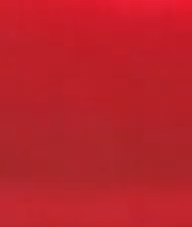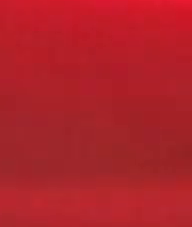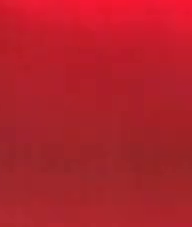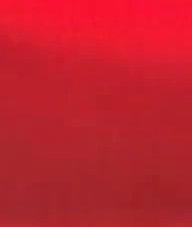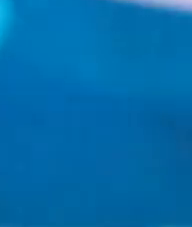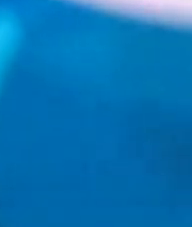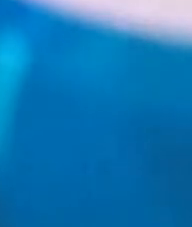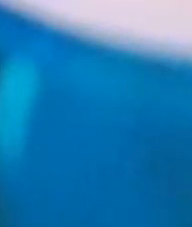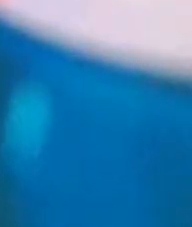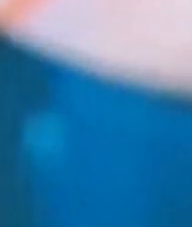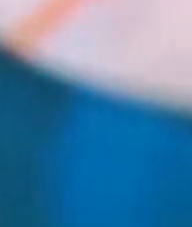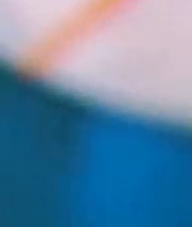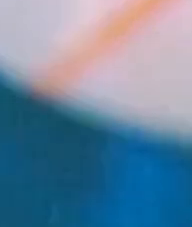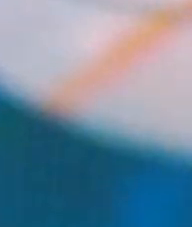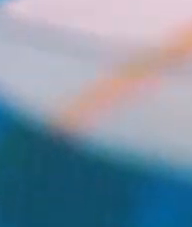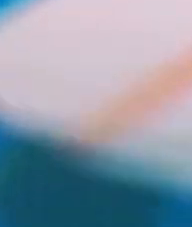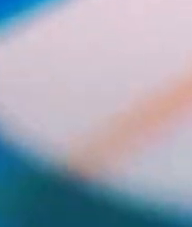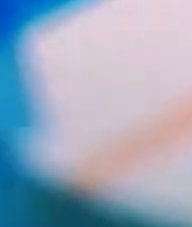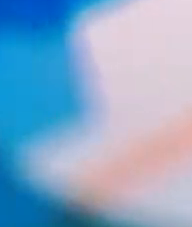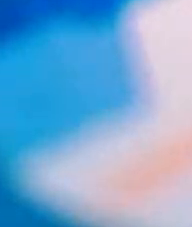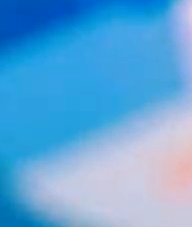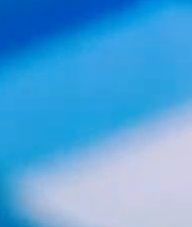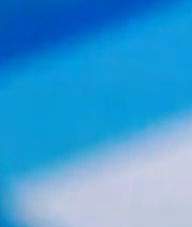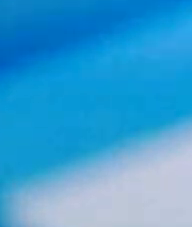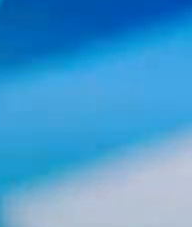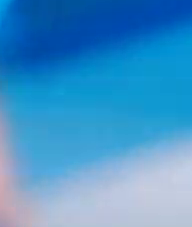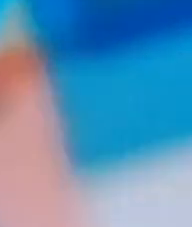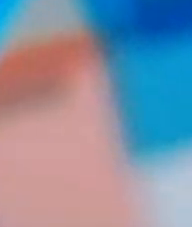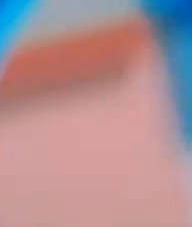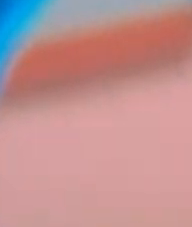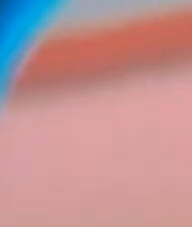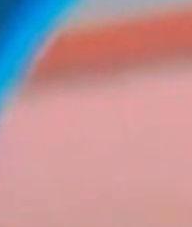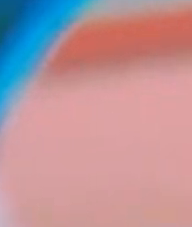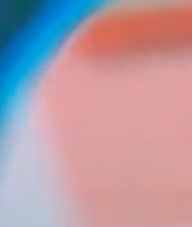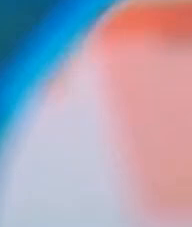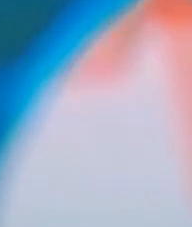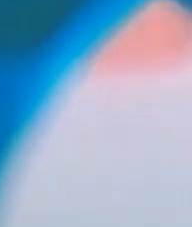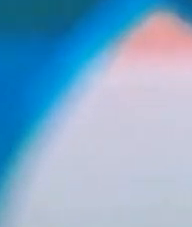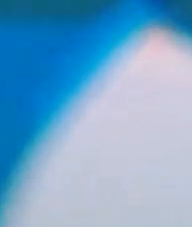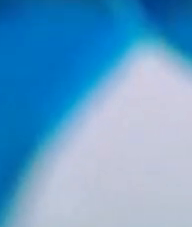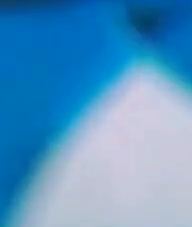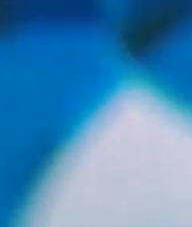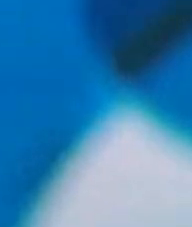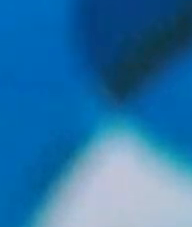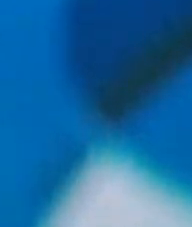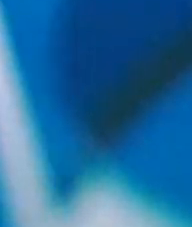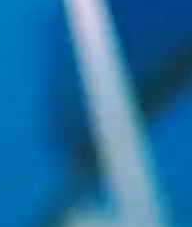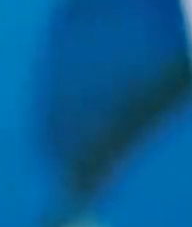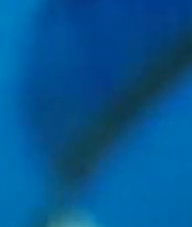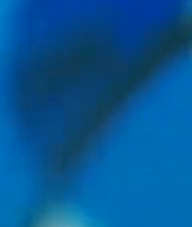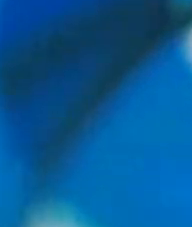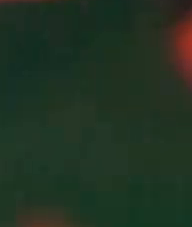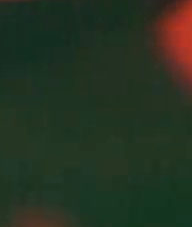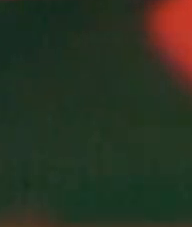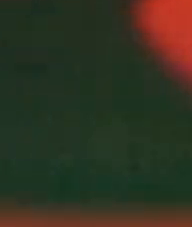смотрите warmer он на youtube прямые эфиры репортажи с места событий аналитика журналистские расследования все то